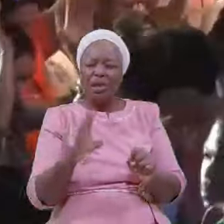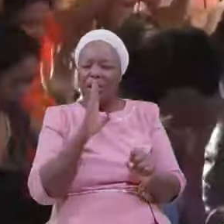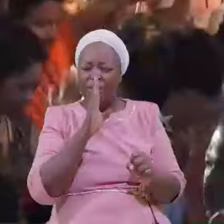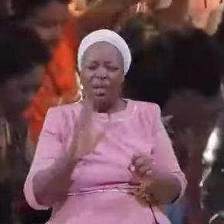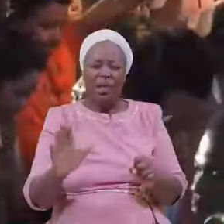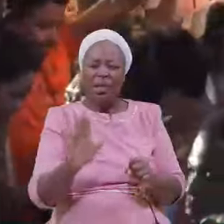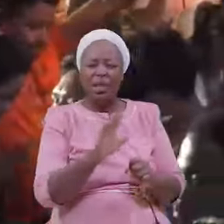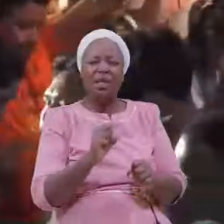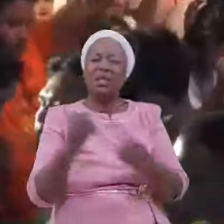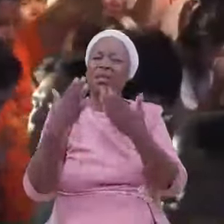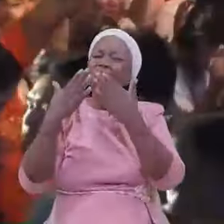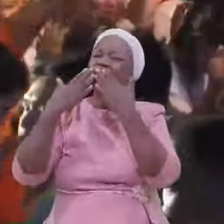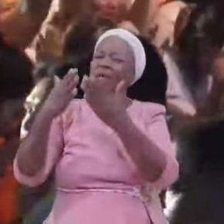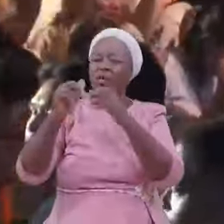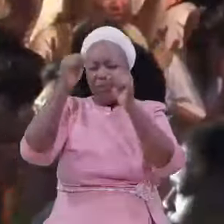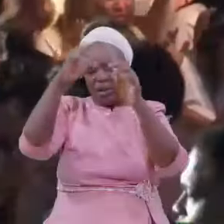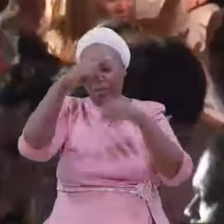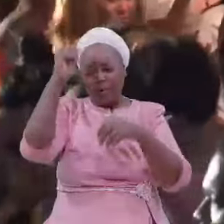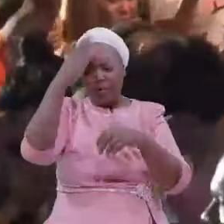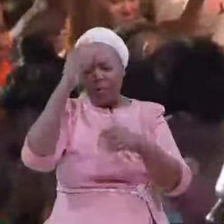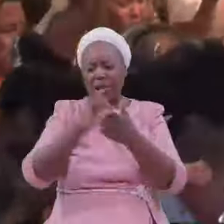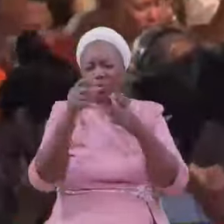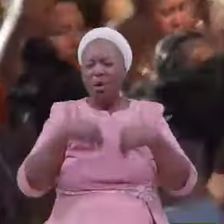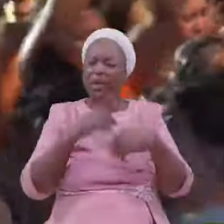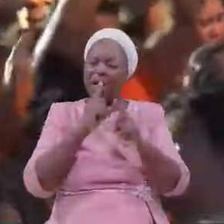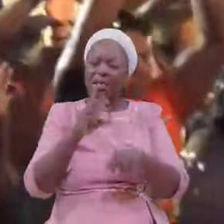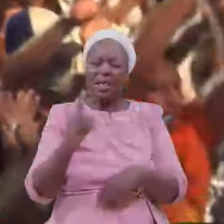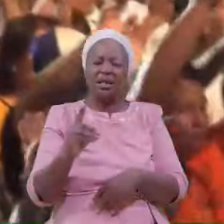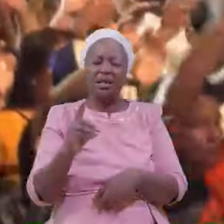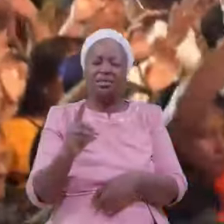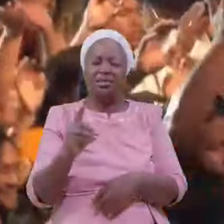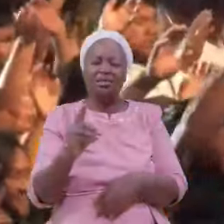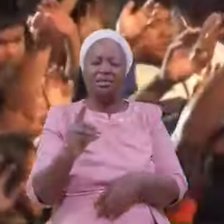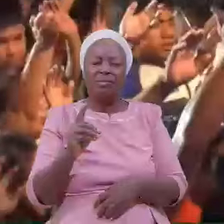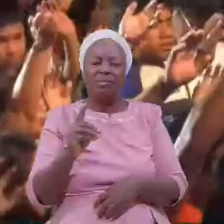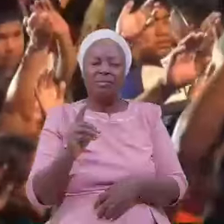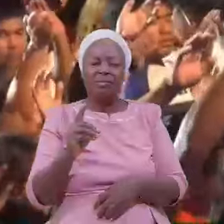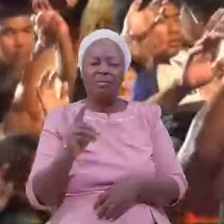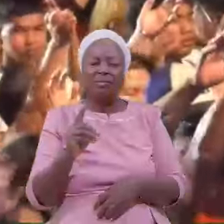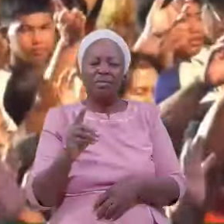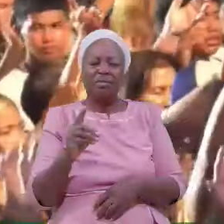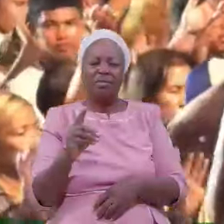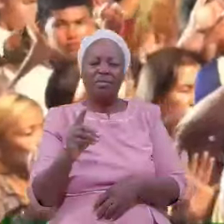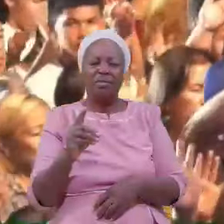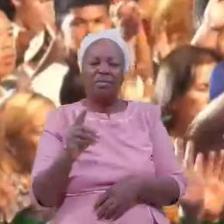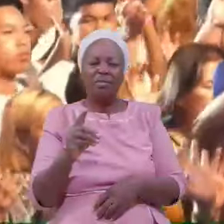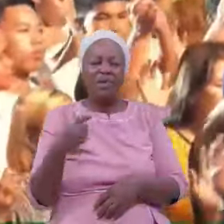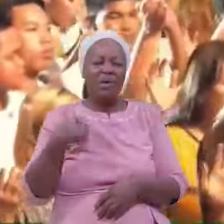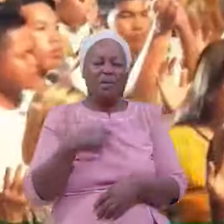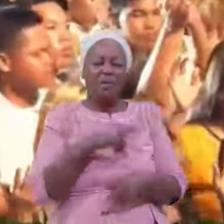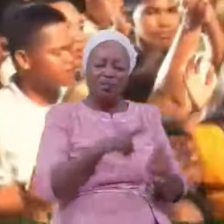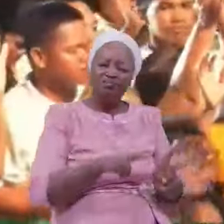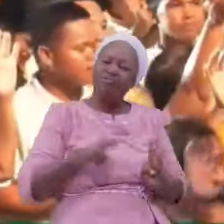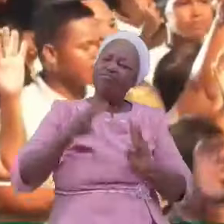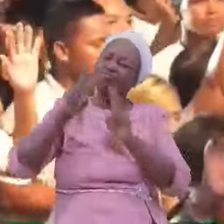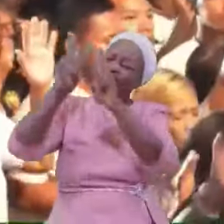You Panginoon, pakinggan mo ang mga panalangin ito. We have looked unto you and we are